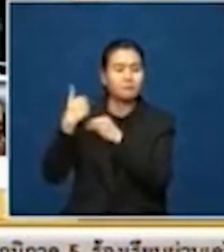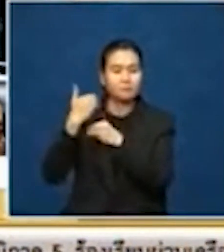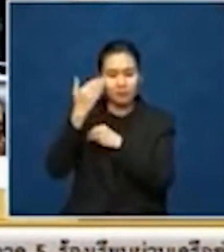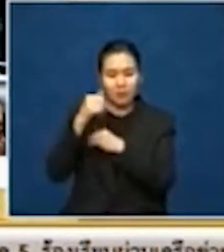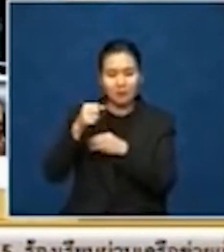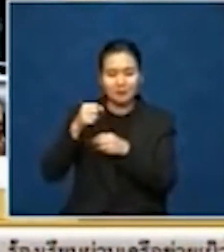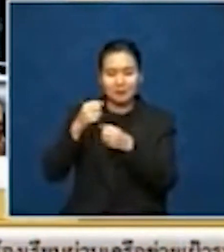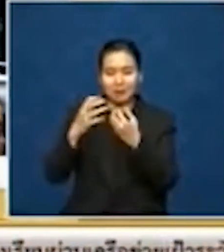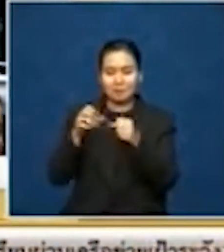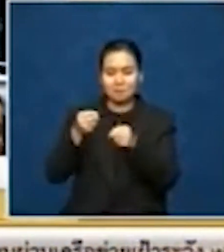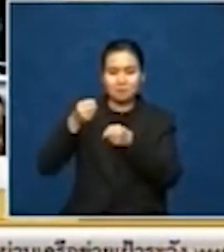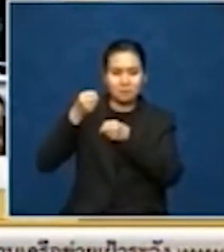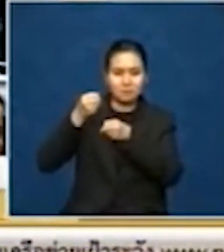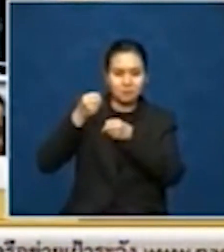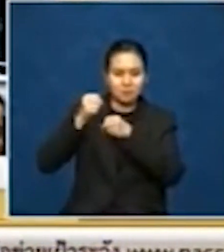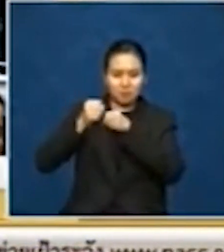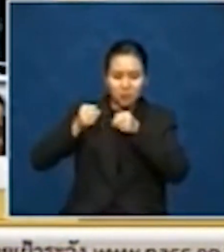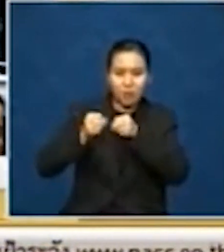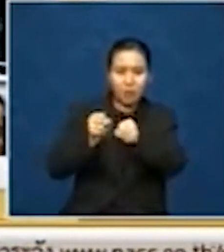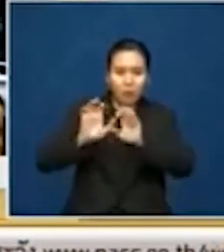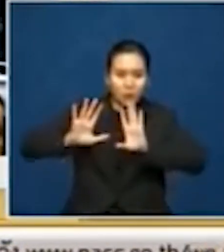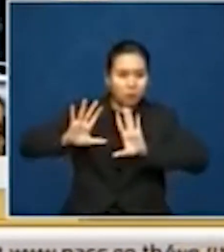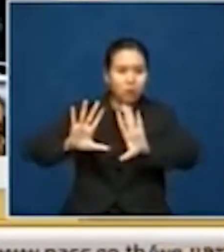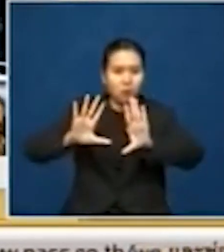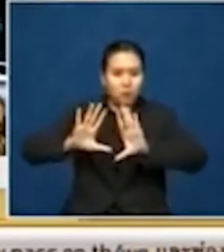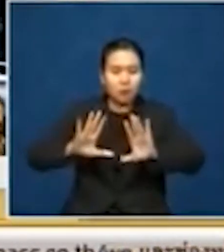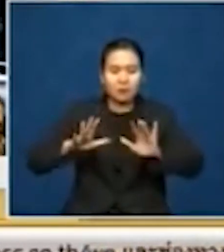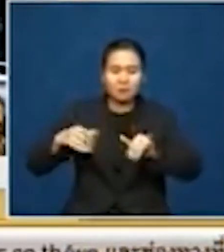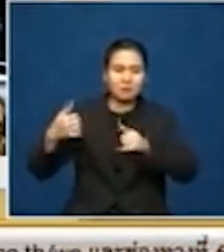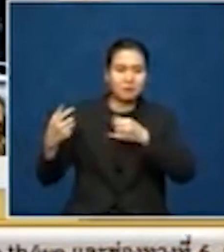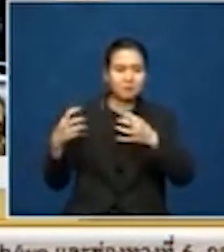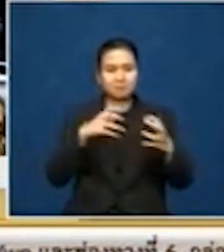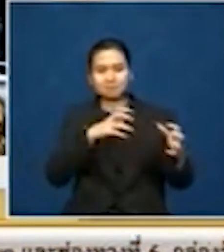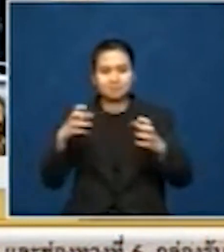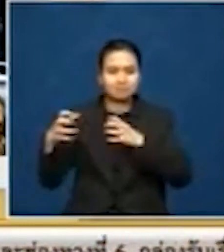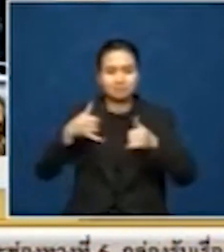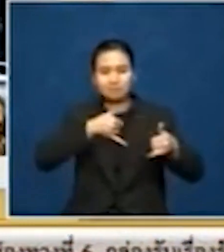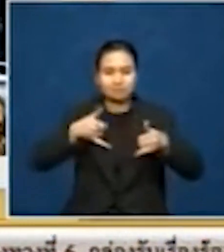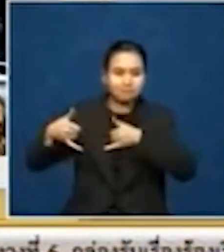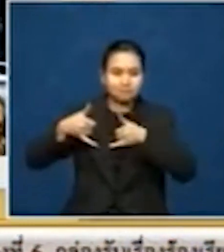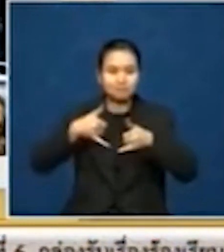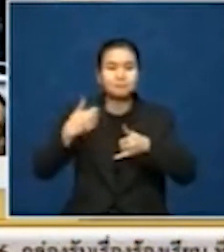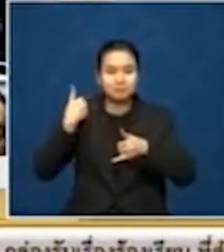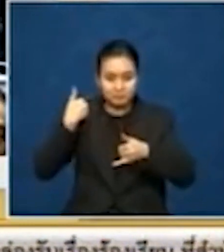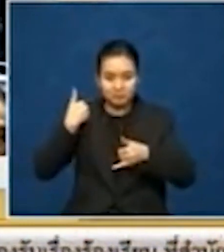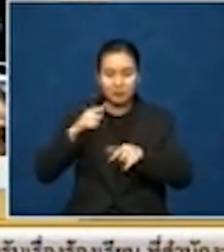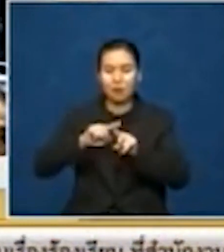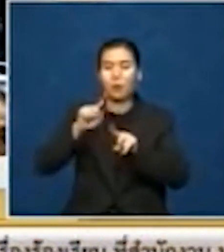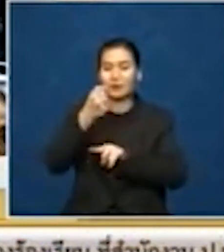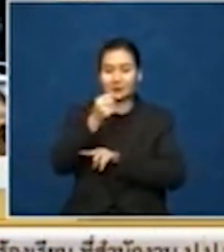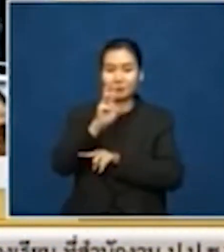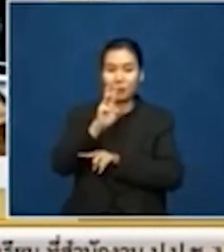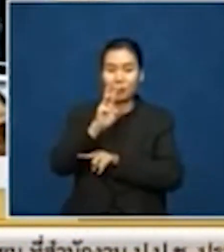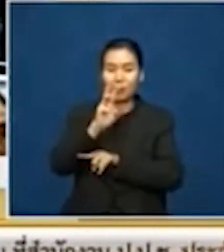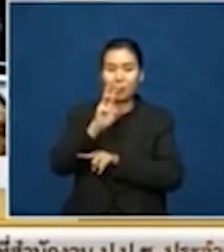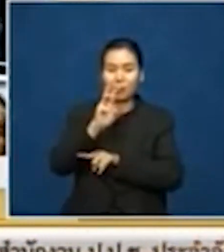โล่กระบองในการผลักดันฝูงชนนะคะเริ่มมาเป็นวันที่ 16ตุลาคม 63